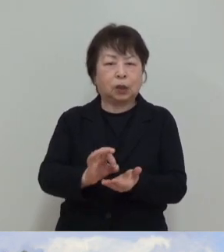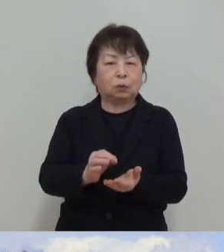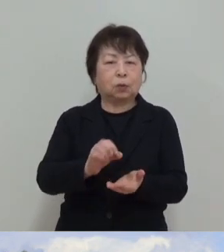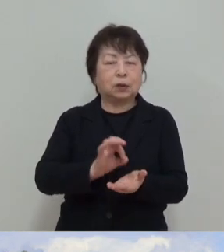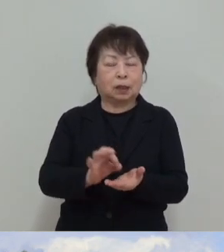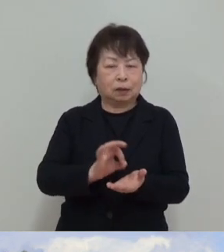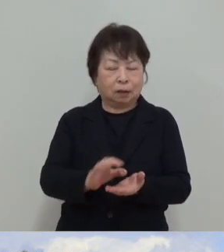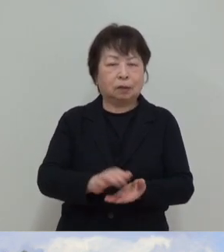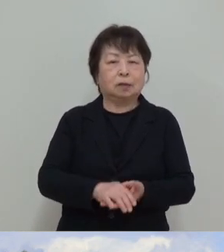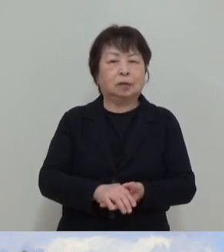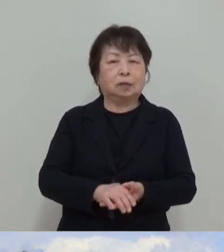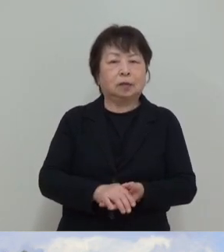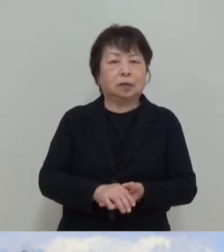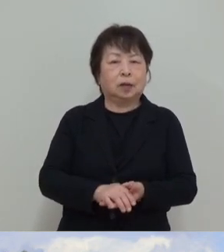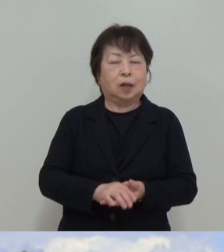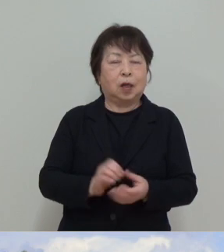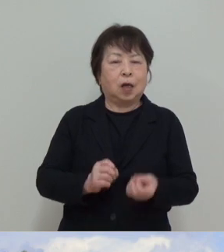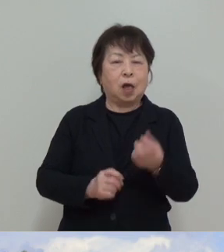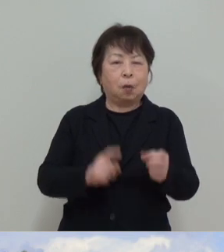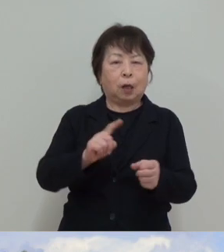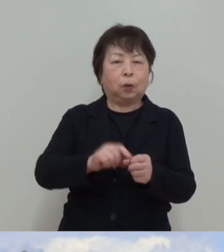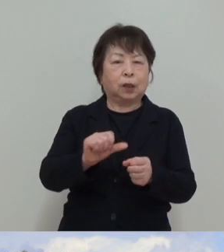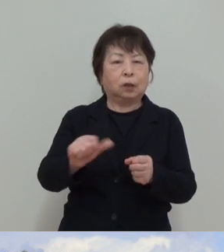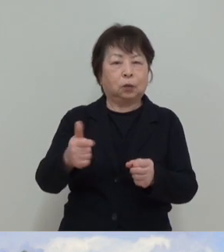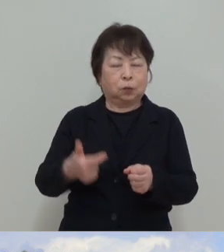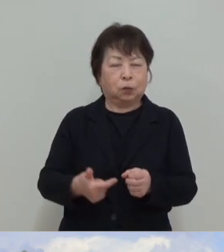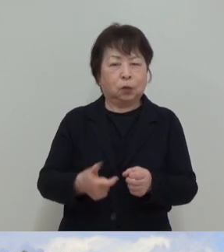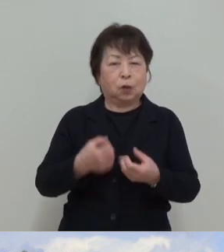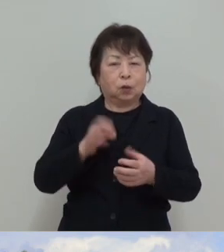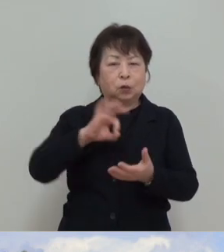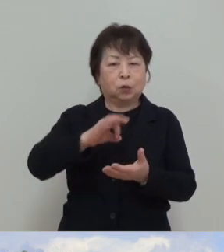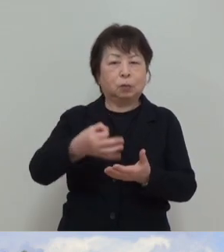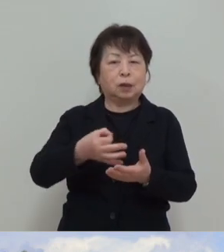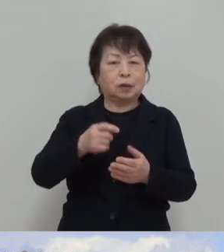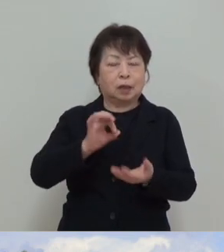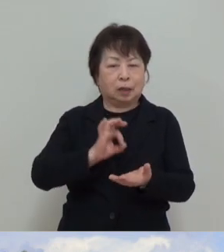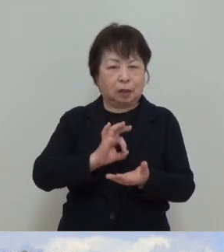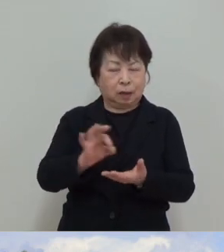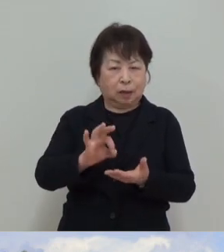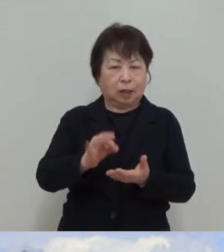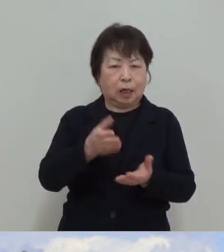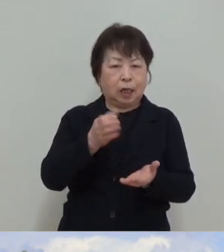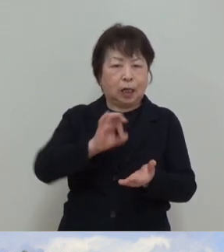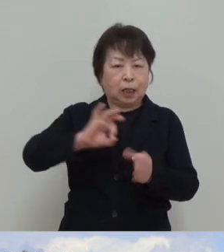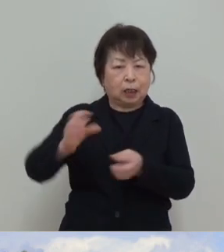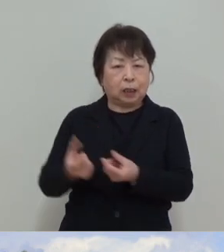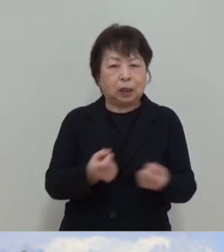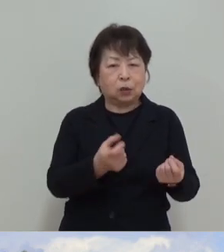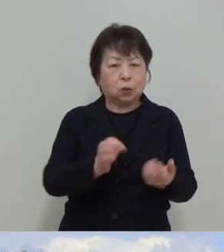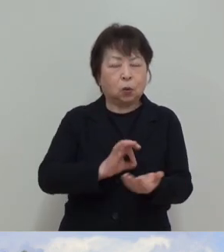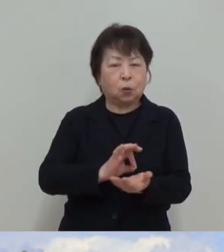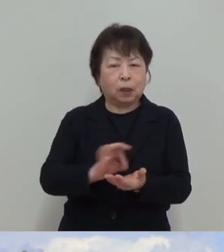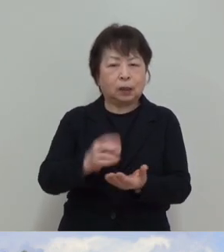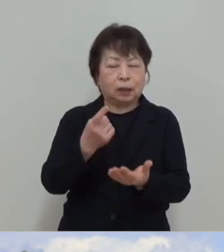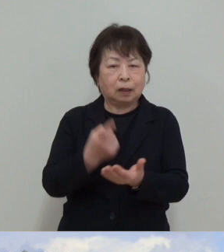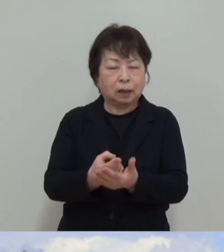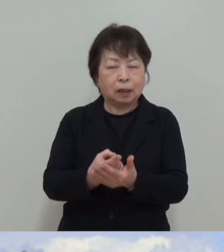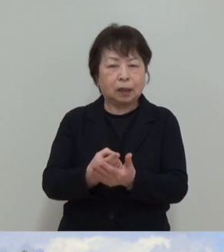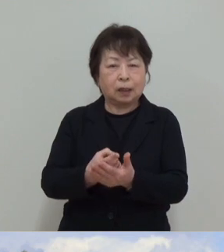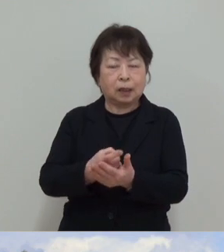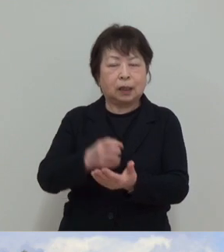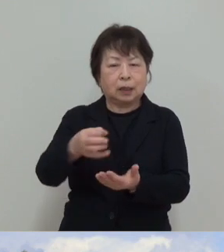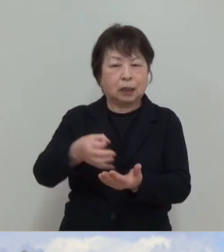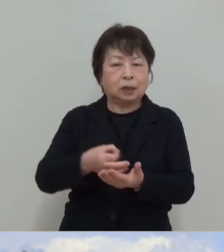、令和5年度の住民税で均等割のみ課税されている世帯